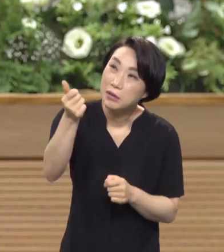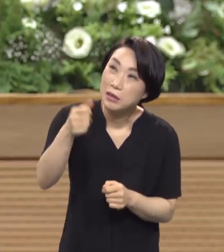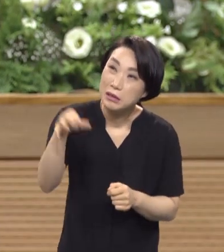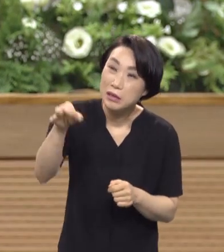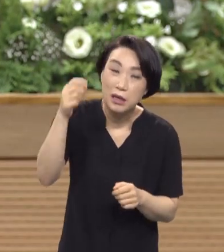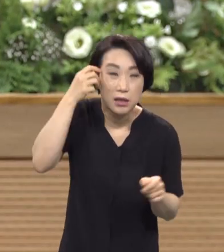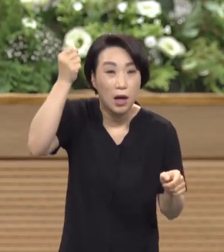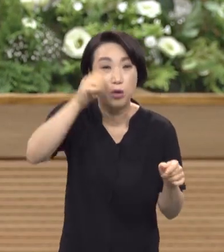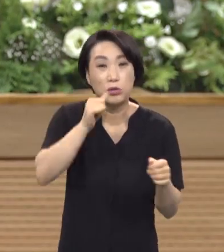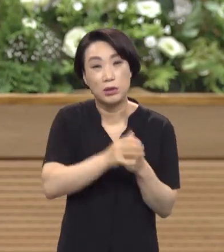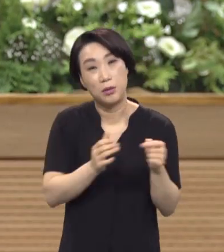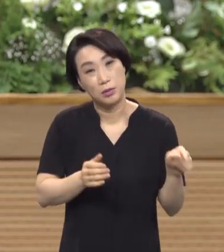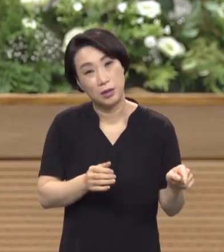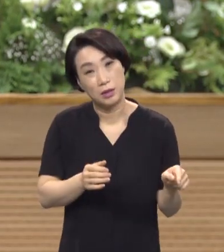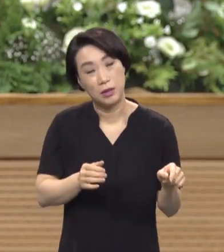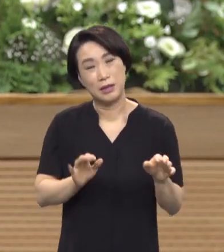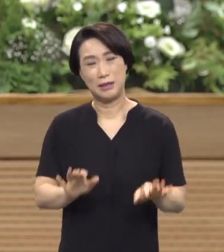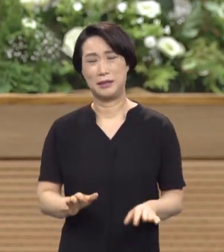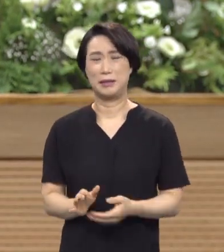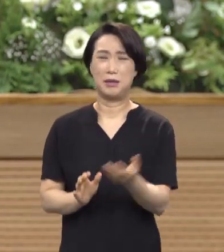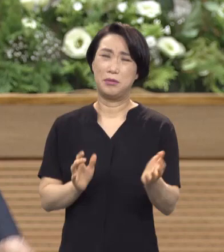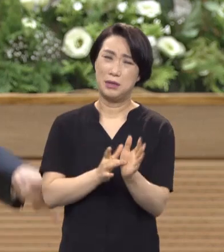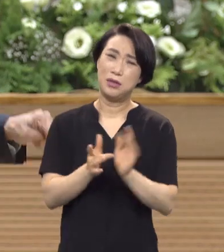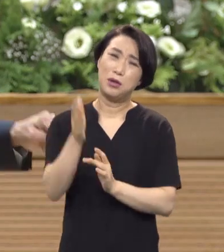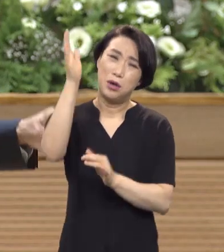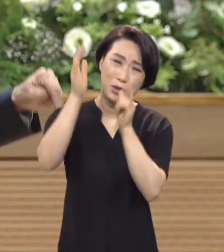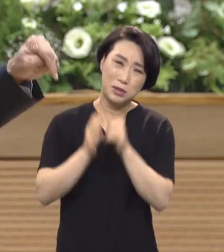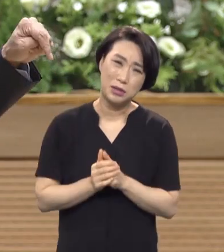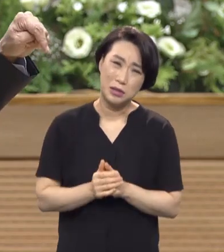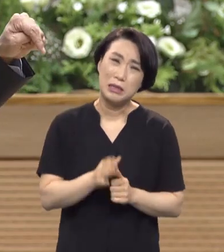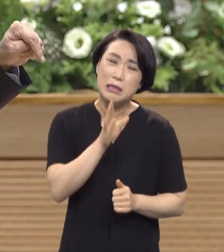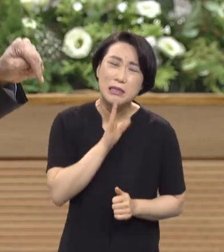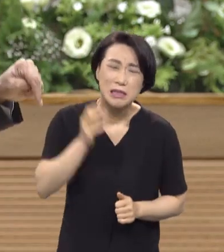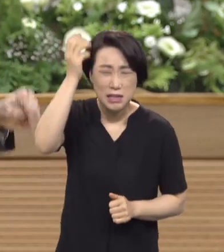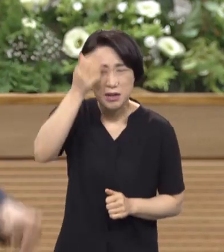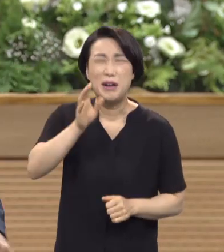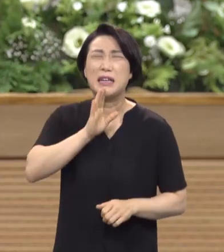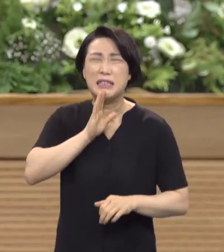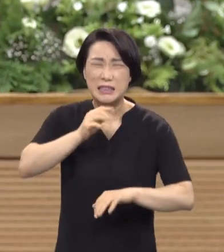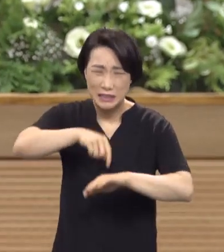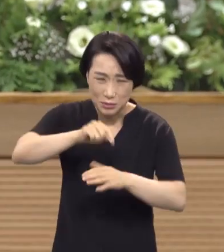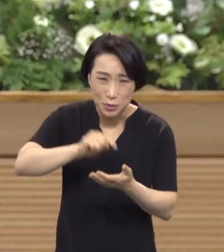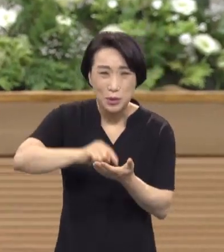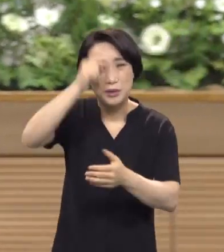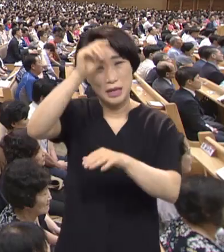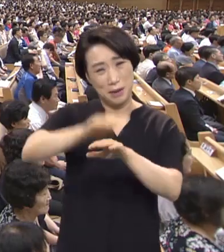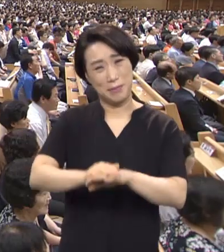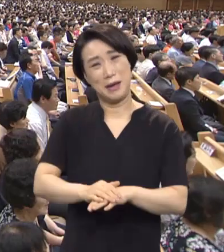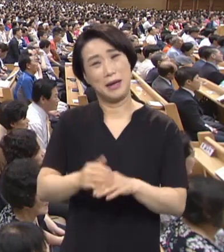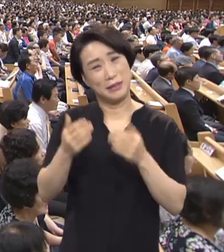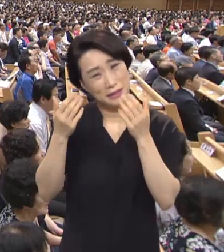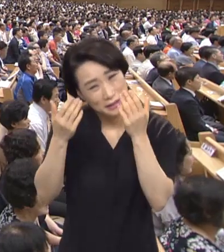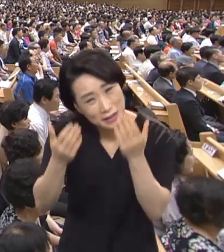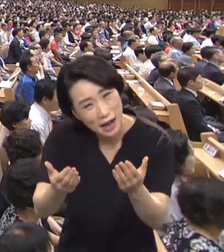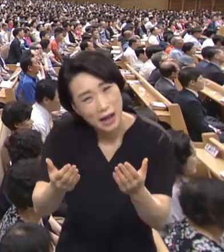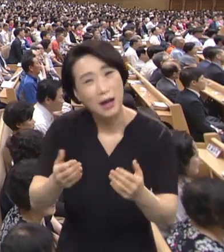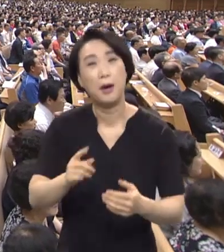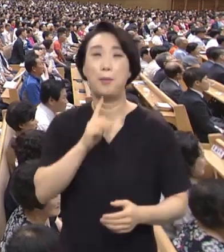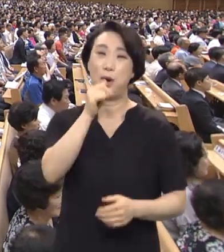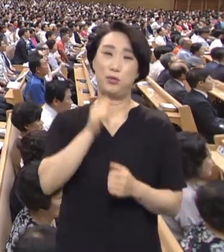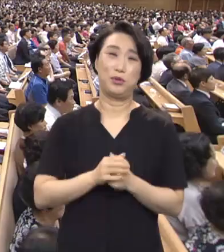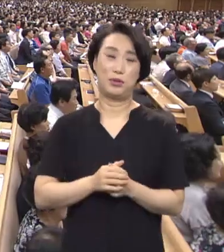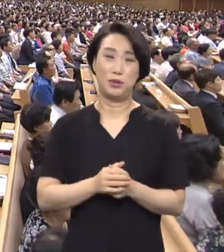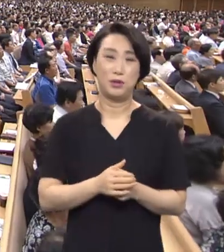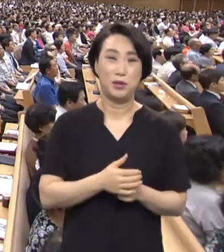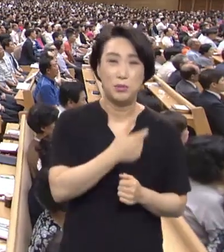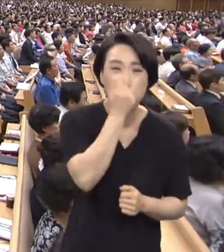어? 응? 그래서 오직은 예수님이 신령과 진정으로 예배하라고 그랬어.